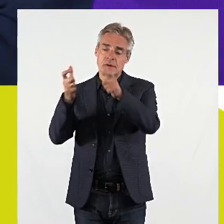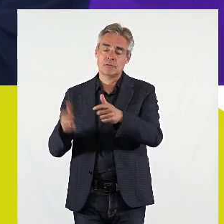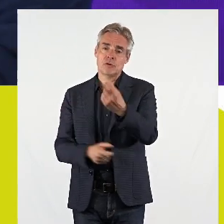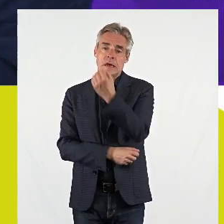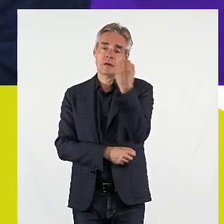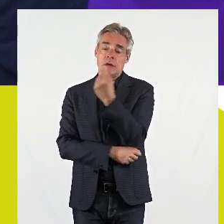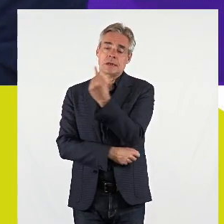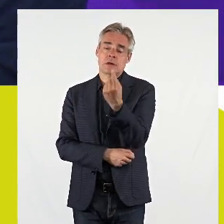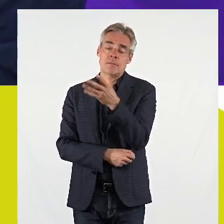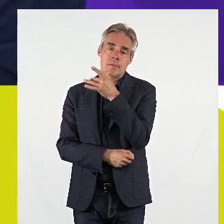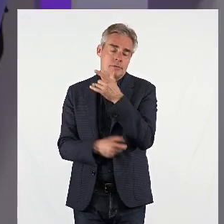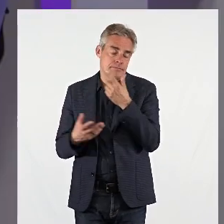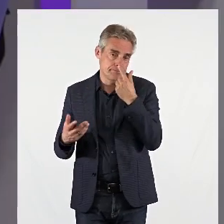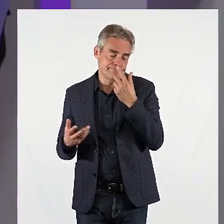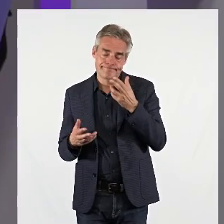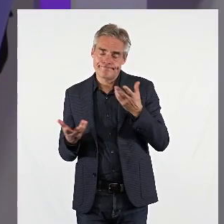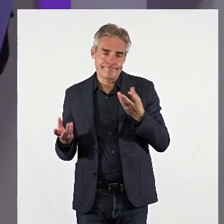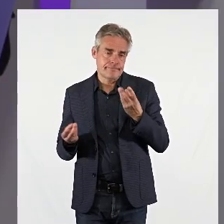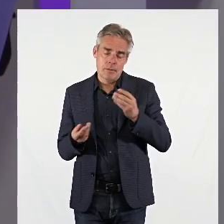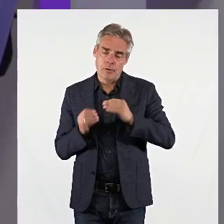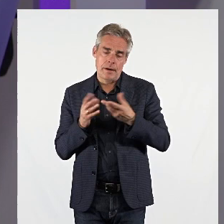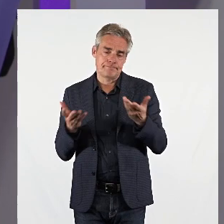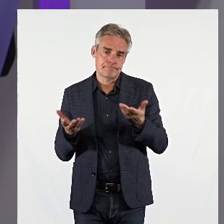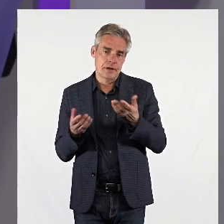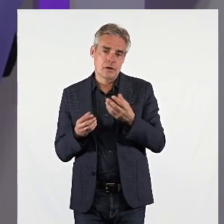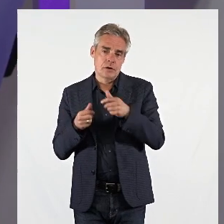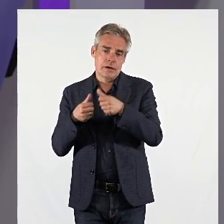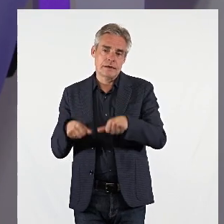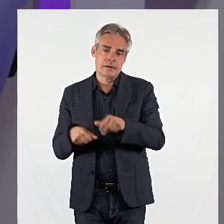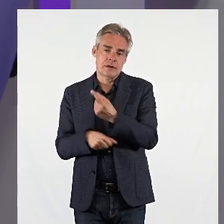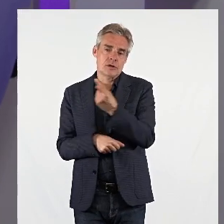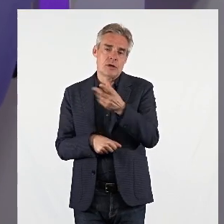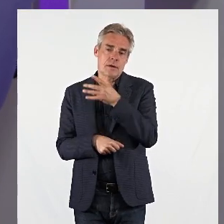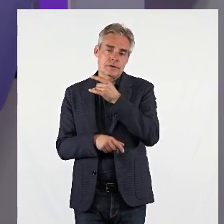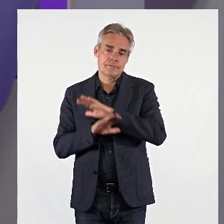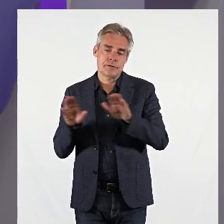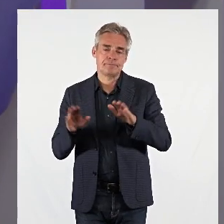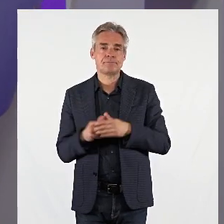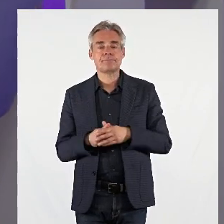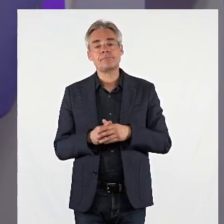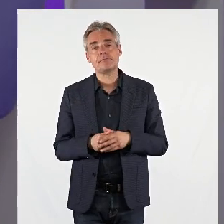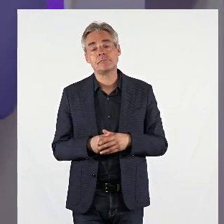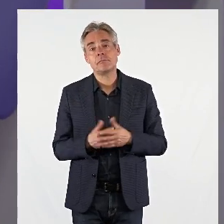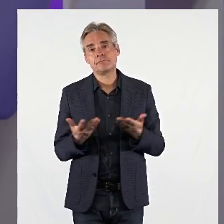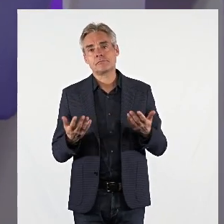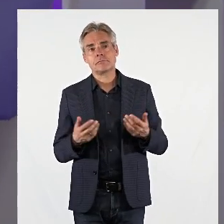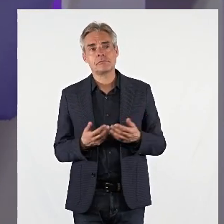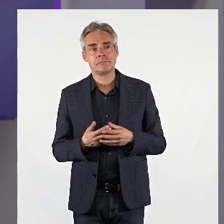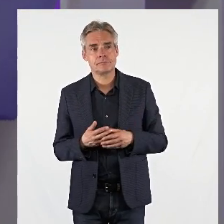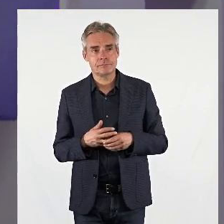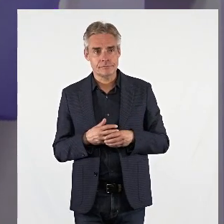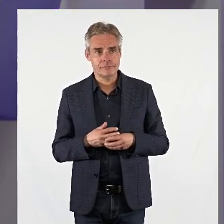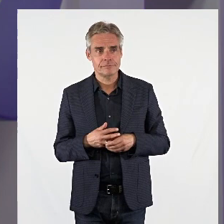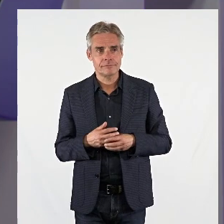il n'est pas raisonnable durablement de rester seul. Alors il ne s'agit pas de... On ne va pas ouvrir ce débat-là parce que